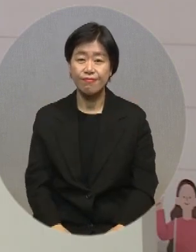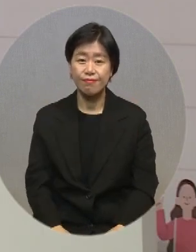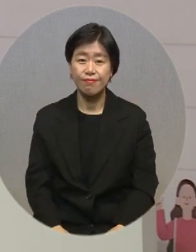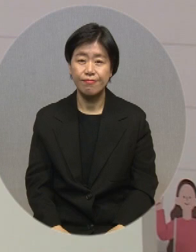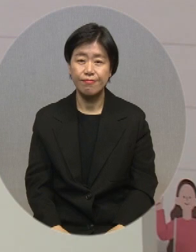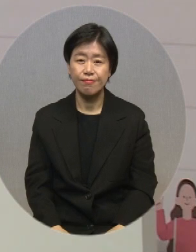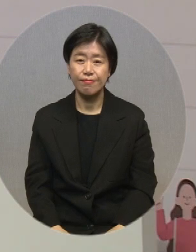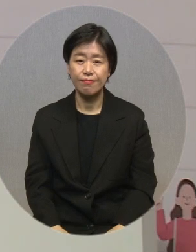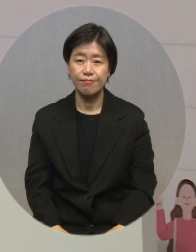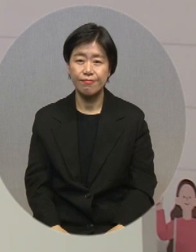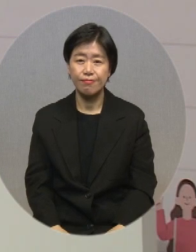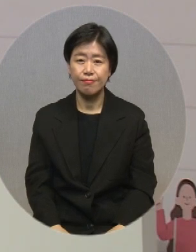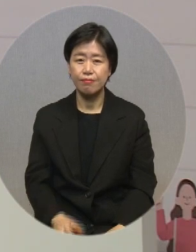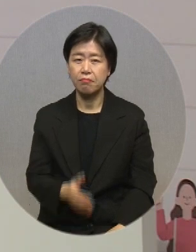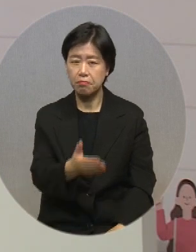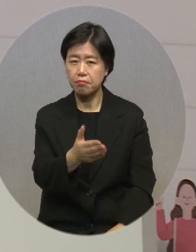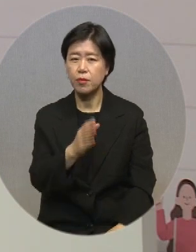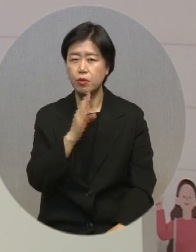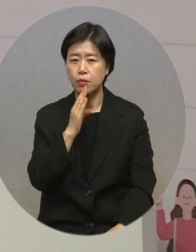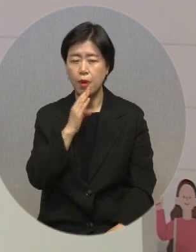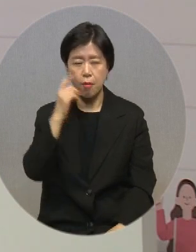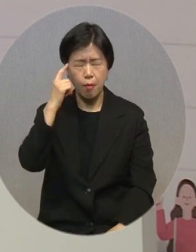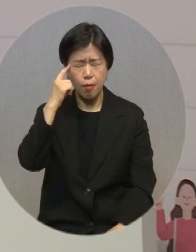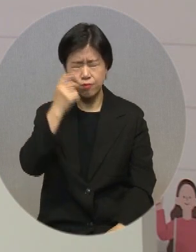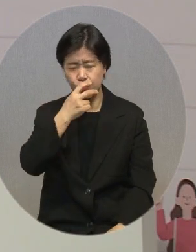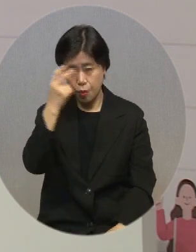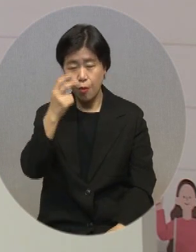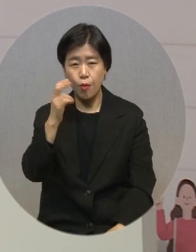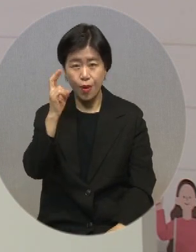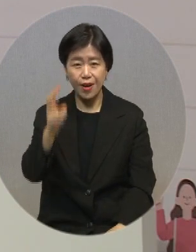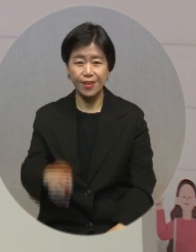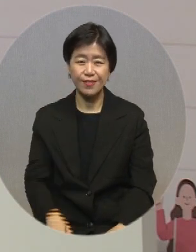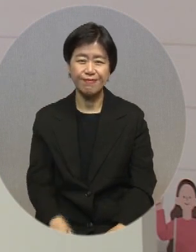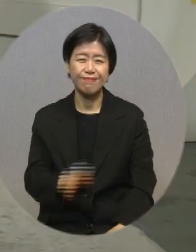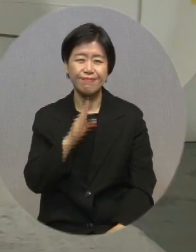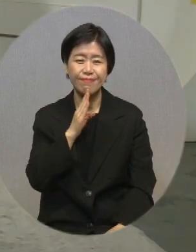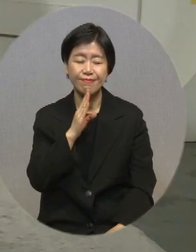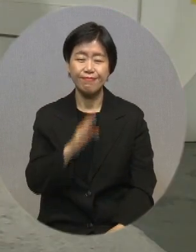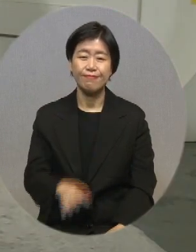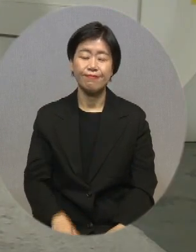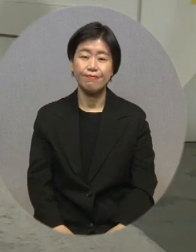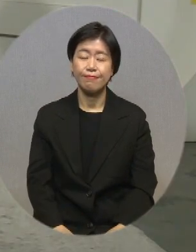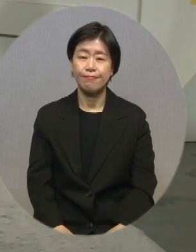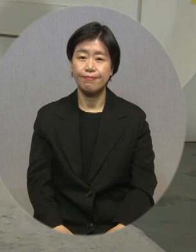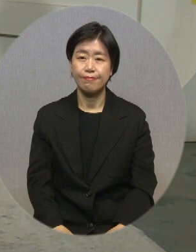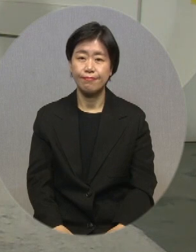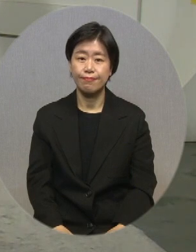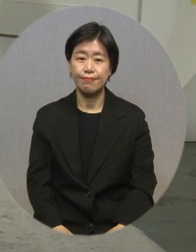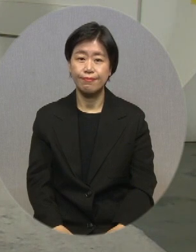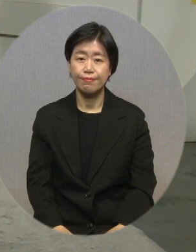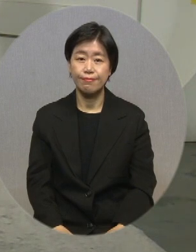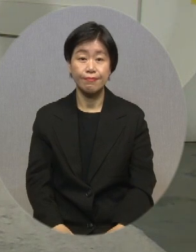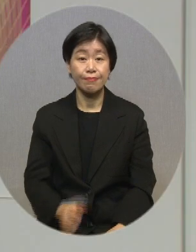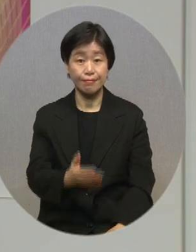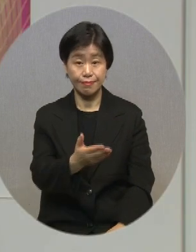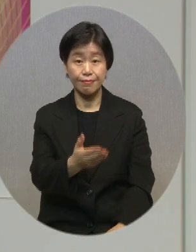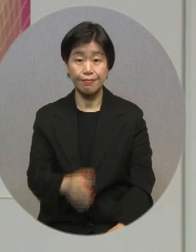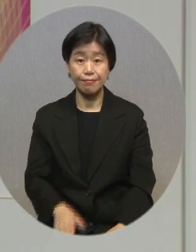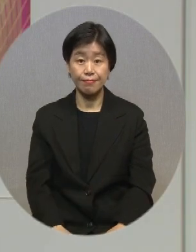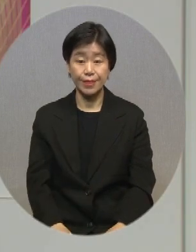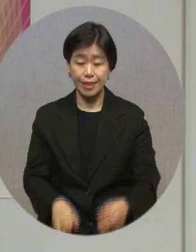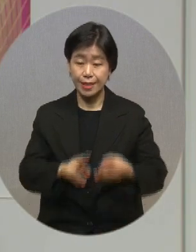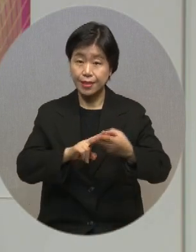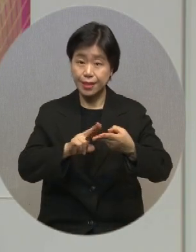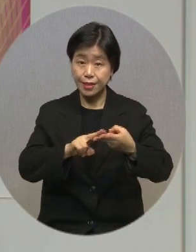흡입력이 있으려면 이건 대단한 그 두뇌가 있어야죠. 있어야 네, 되는 네, 것 같아요. 그래서 우리 노아 양은